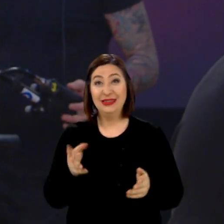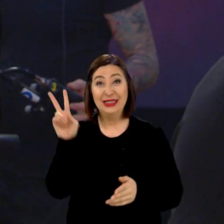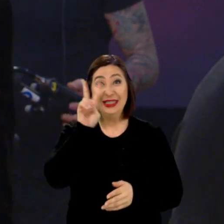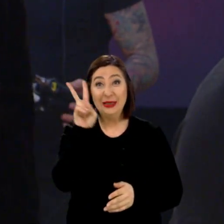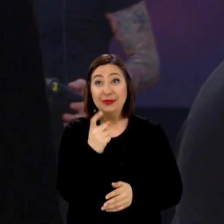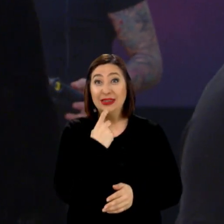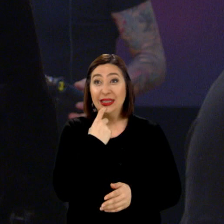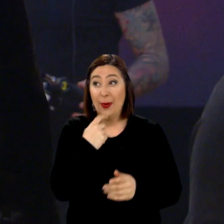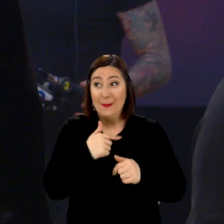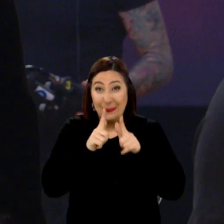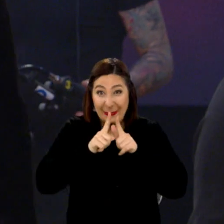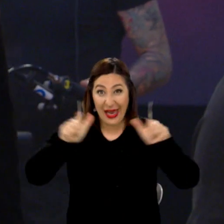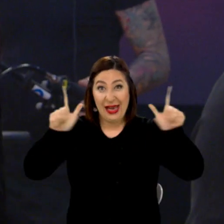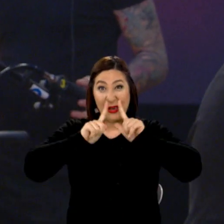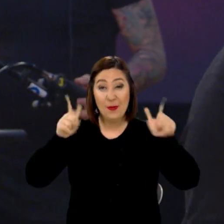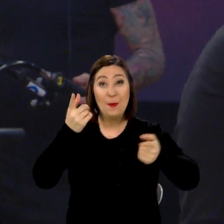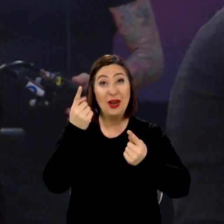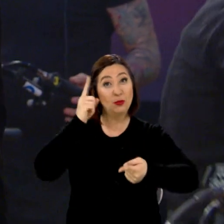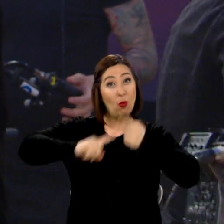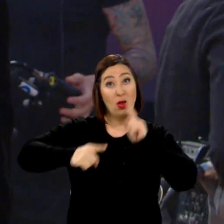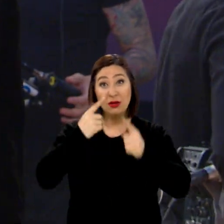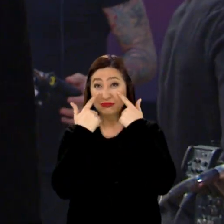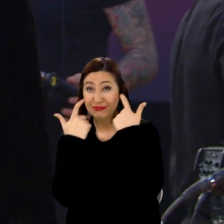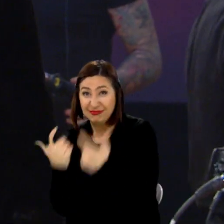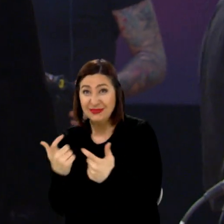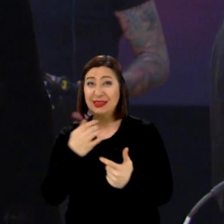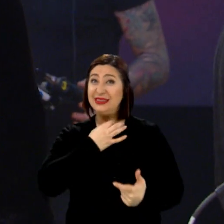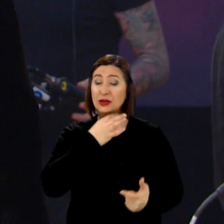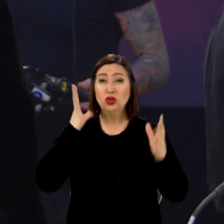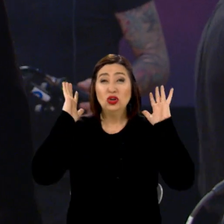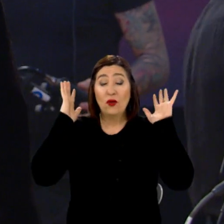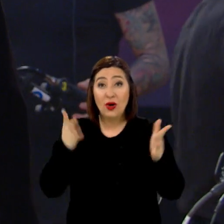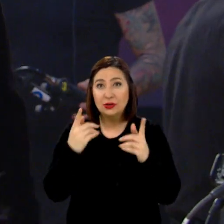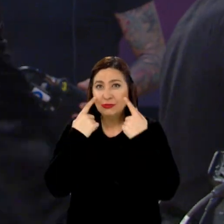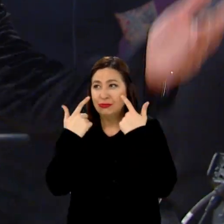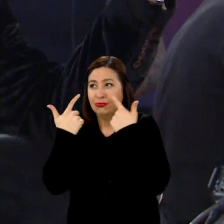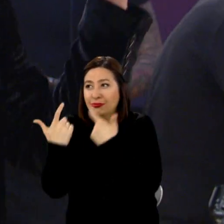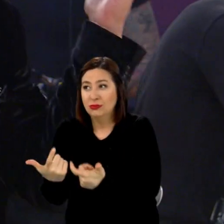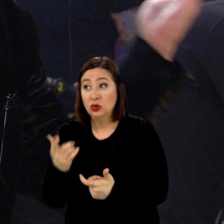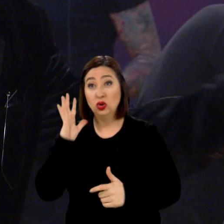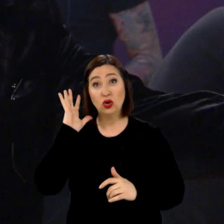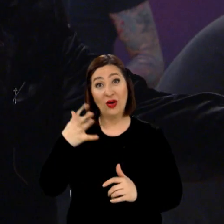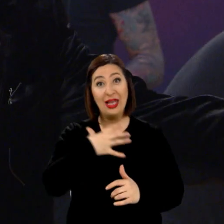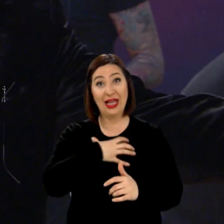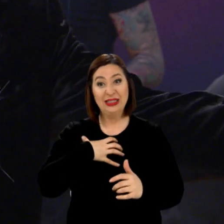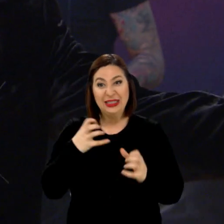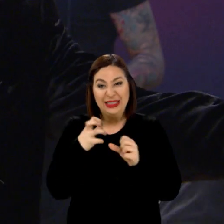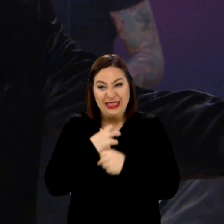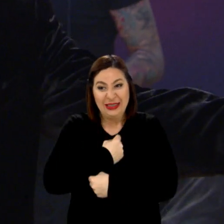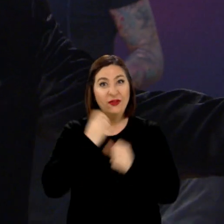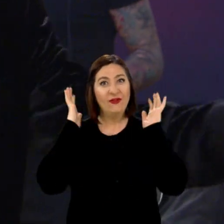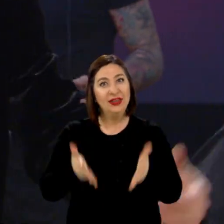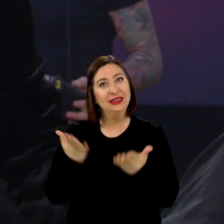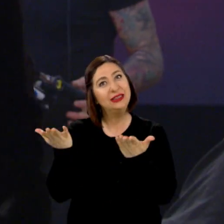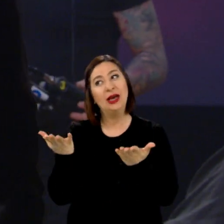20 senedir bağırıp duruyorum biraz politikayla ilgilenin diye. Çok fazla ilgilenmeye başladınız. Çok fazla kendinizi strese sokmaya